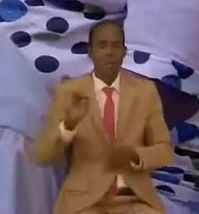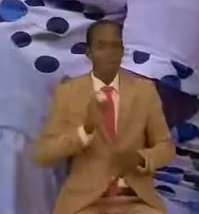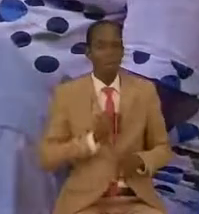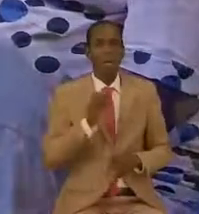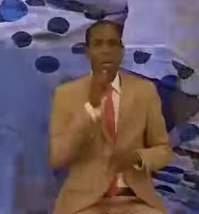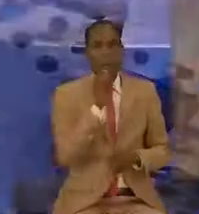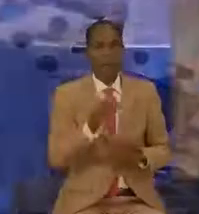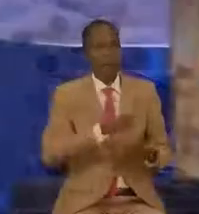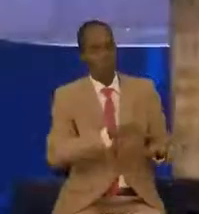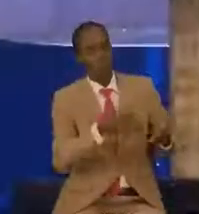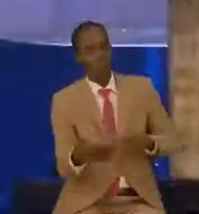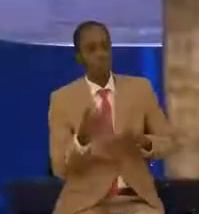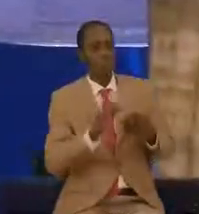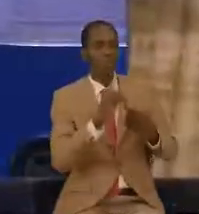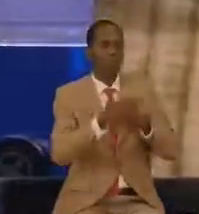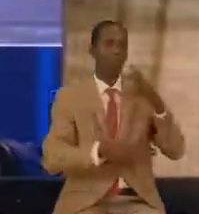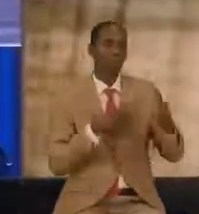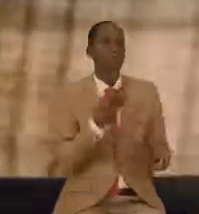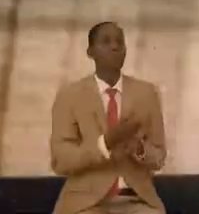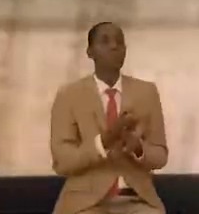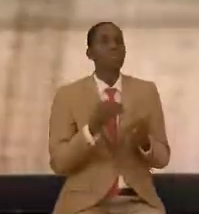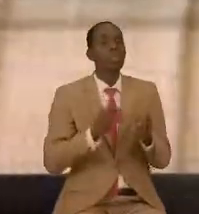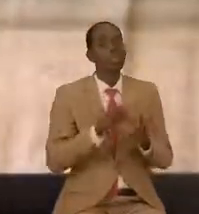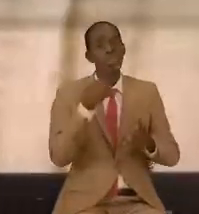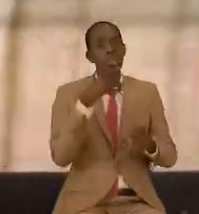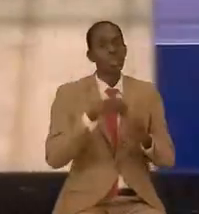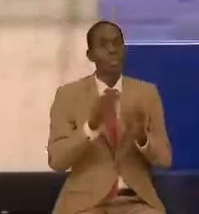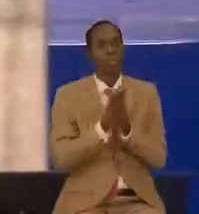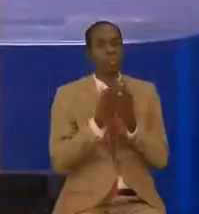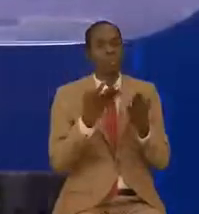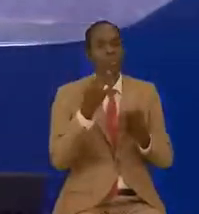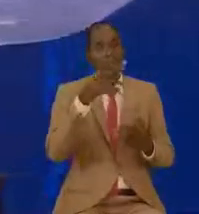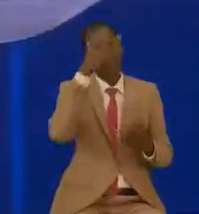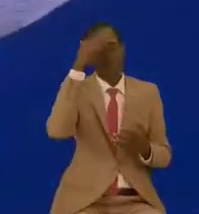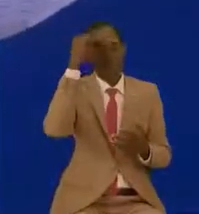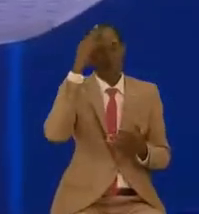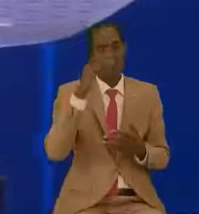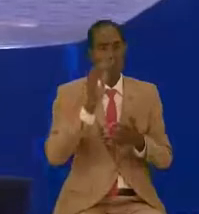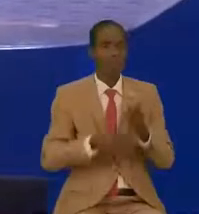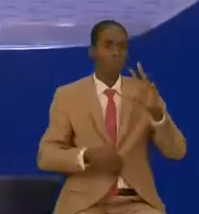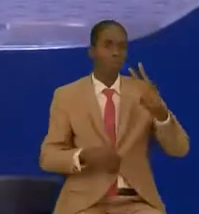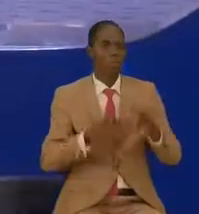Moi, je le suis pour le monde. Et Romains chapitre 6,